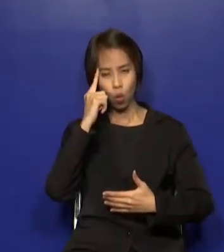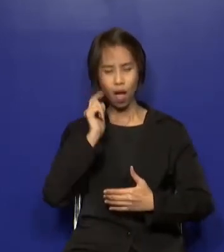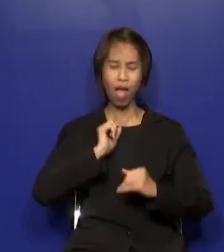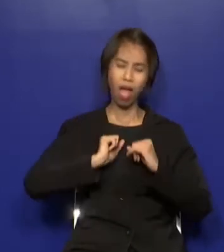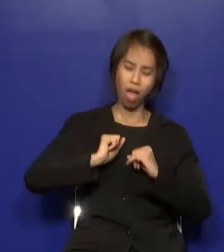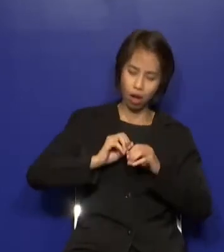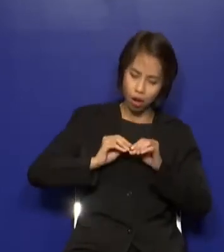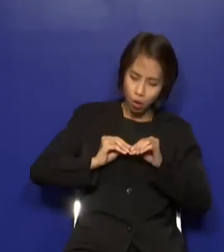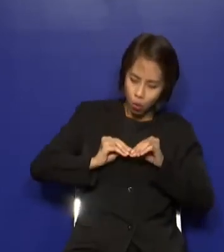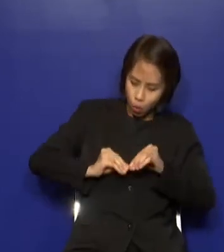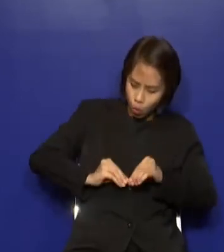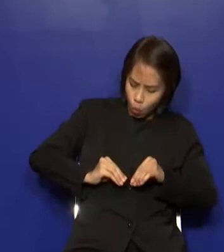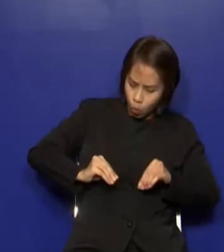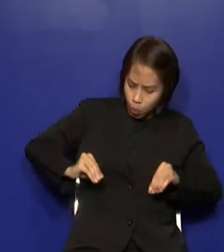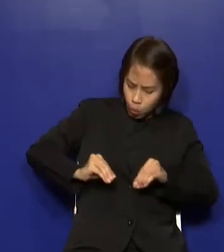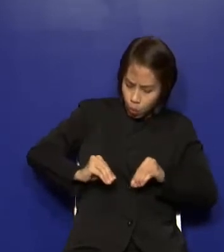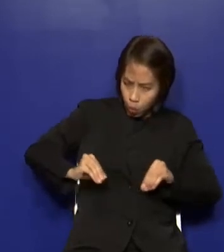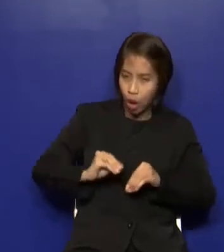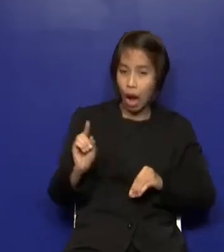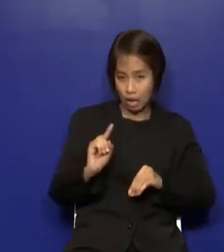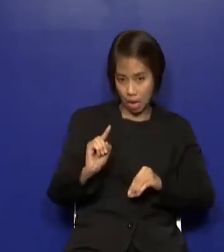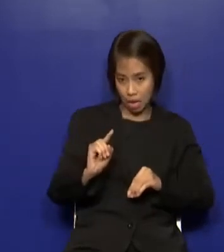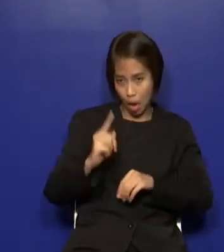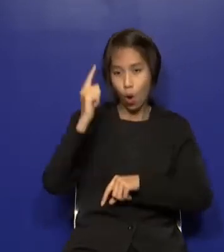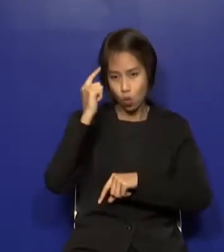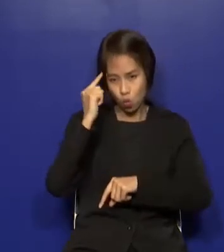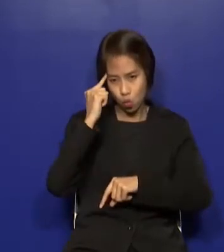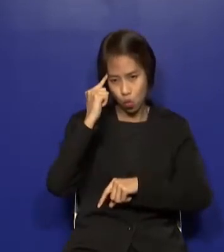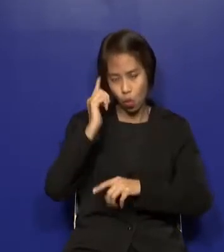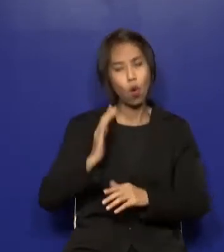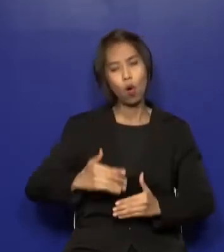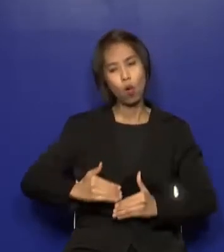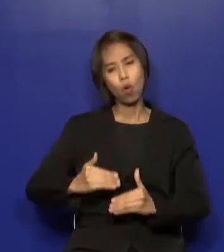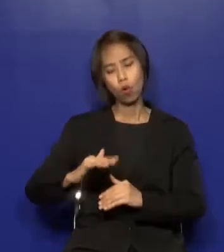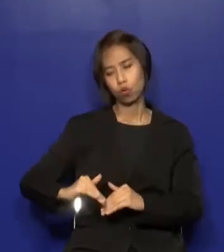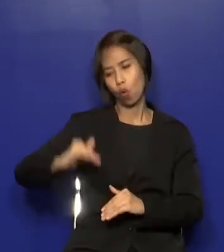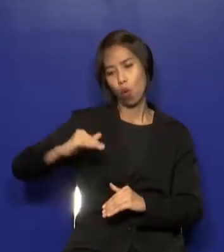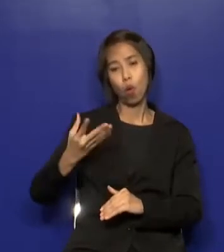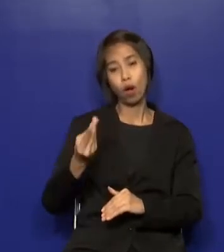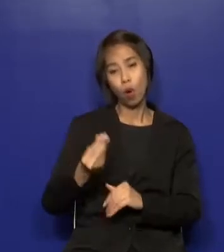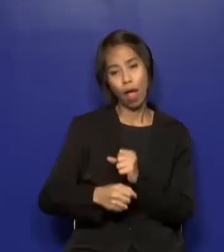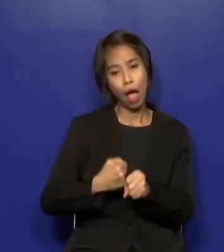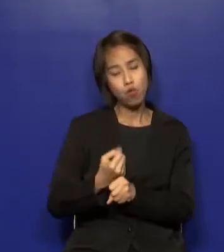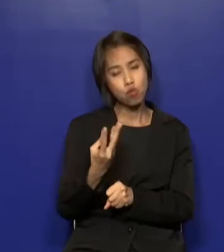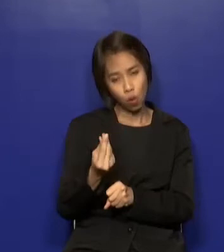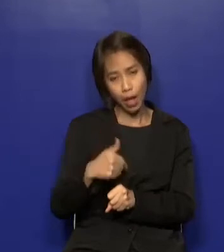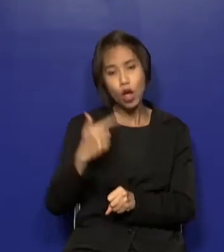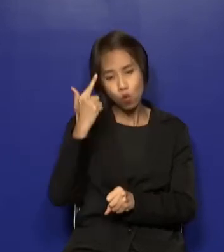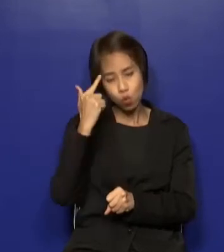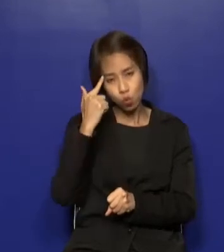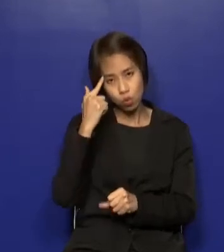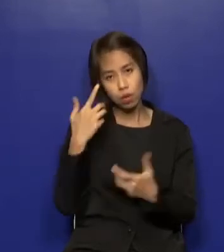ยเราจะบอกถึงอายุครรภ์ได้เพราะฉะนั้นถ้ามีการประเมินโดยแพทย์12สัปดาห์นี่